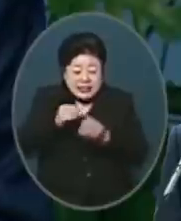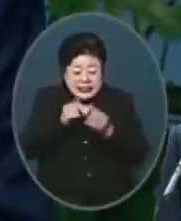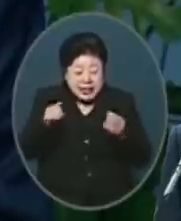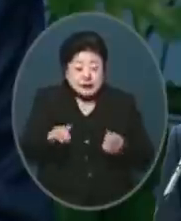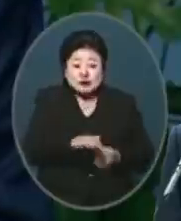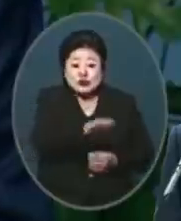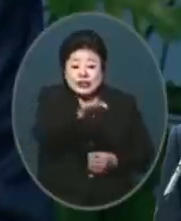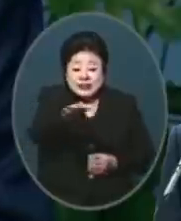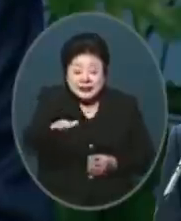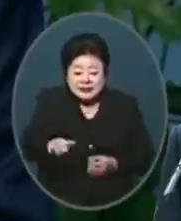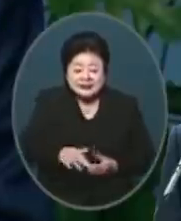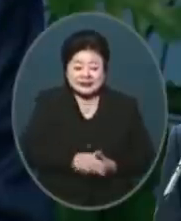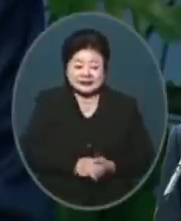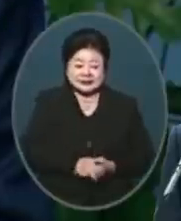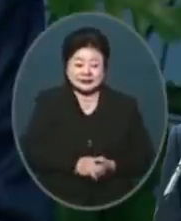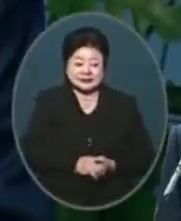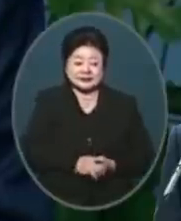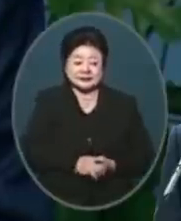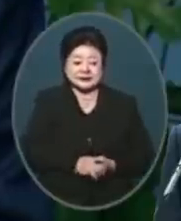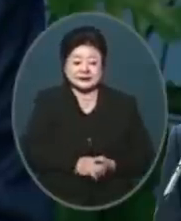우리가